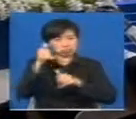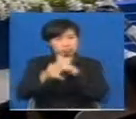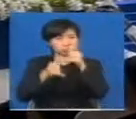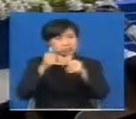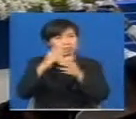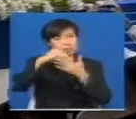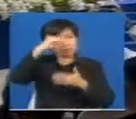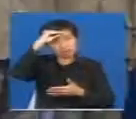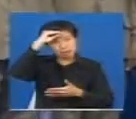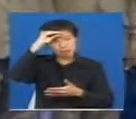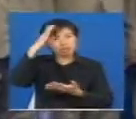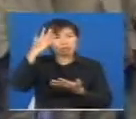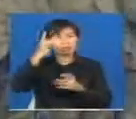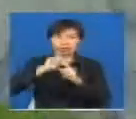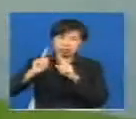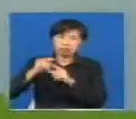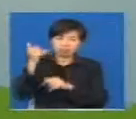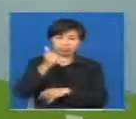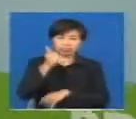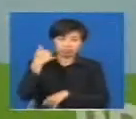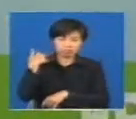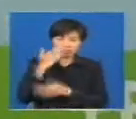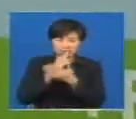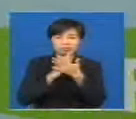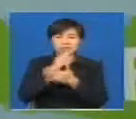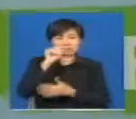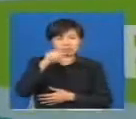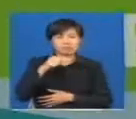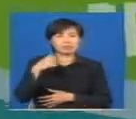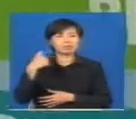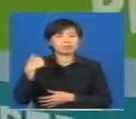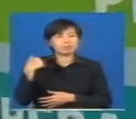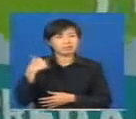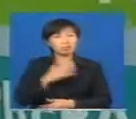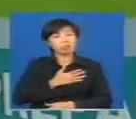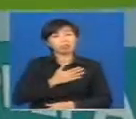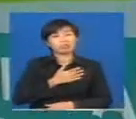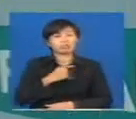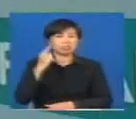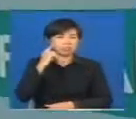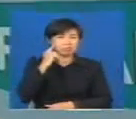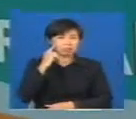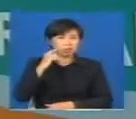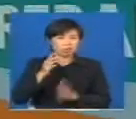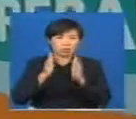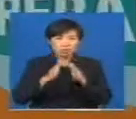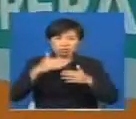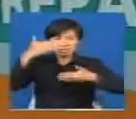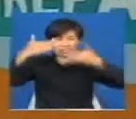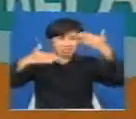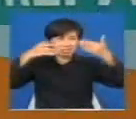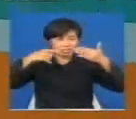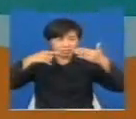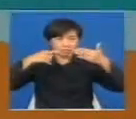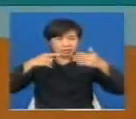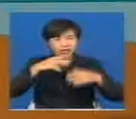เหมือนก ันนักเรียนครึ่งหนึ่งนะฮะนี่ครึ่งหนึ่งแต่นั่นยังไม่น่าสนใจสำหรับผมนะเท ่ ากับผู้มาแสดงเนี่ยนะครับถ้าไปสุดทางด้